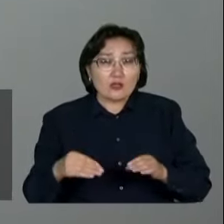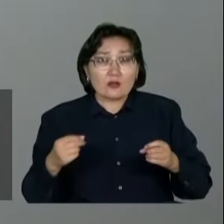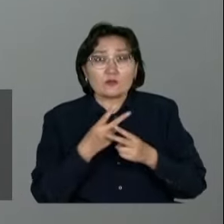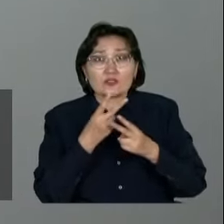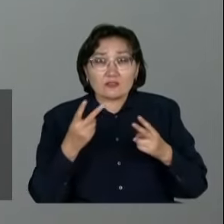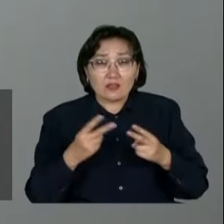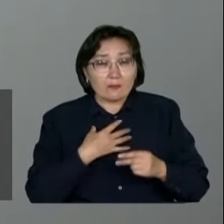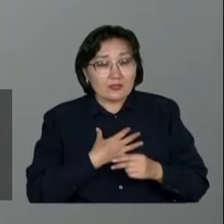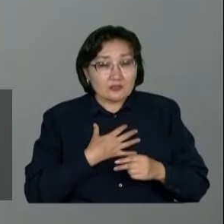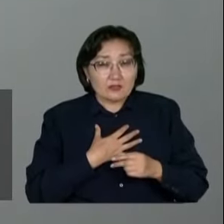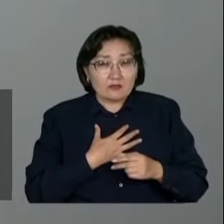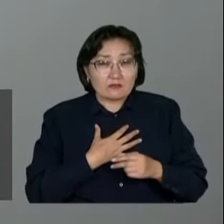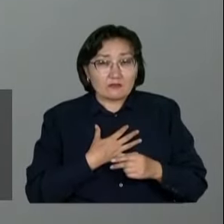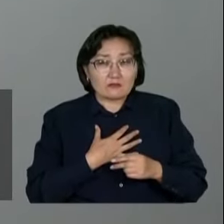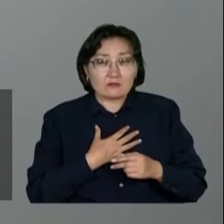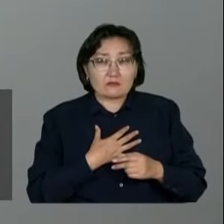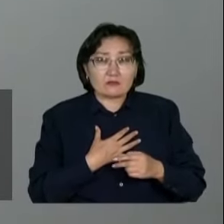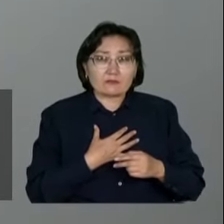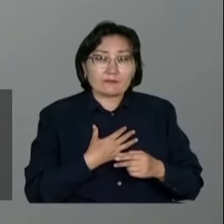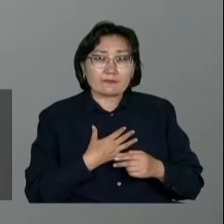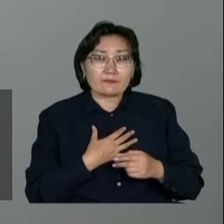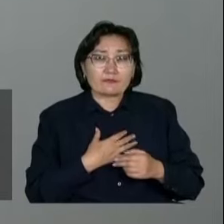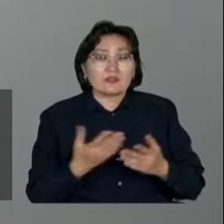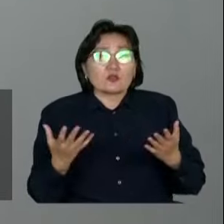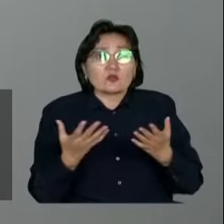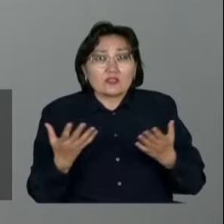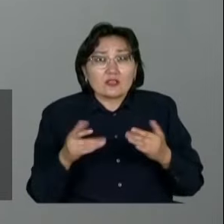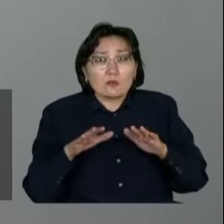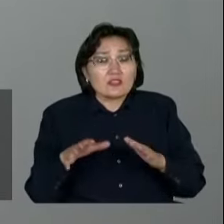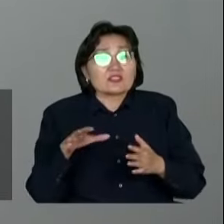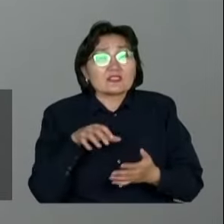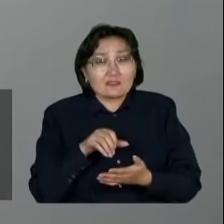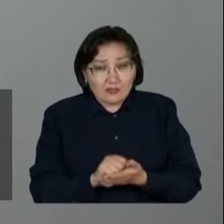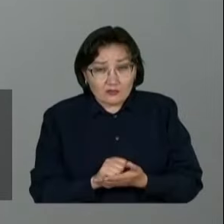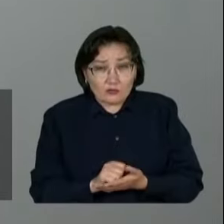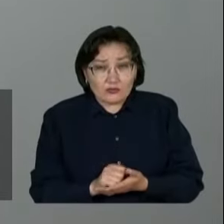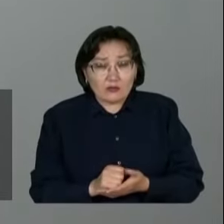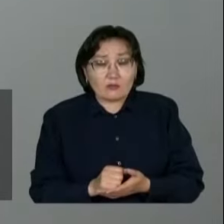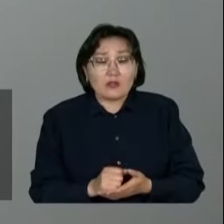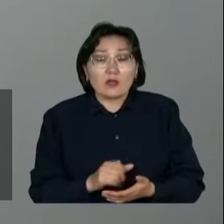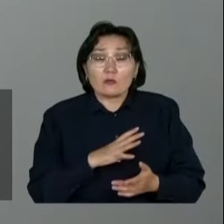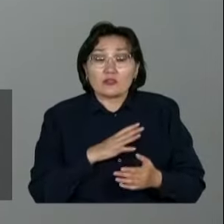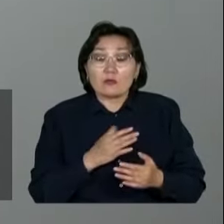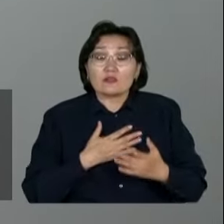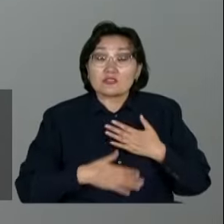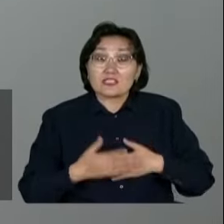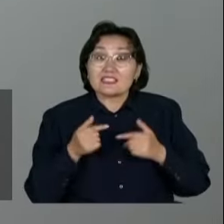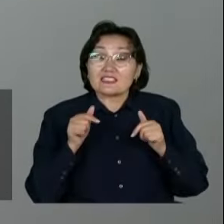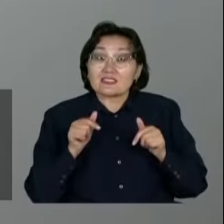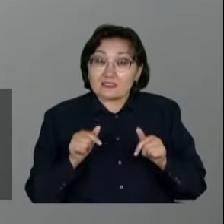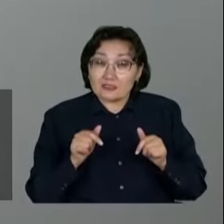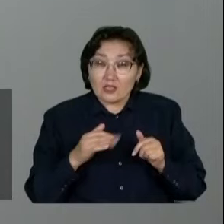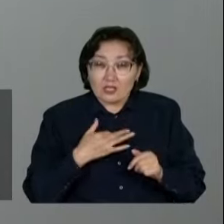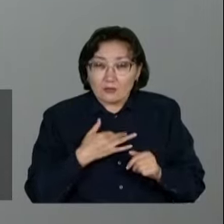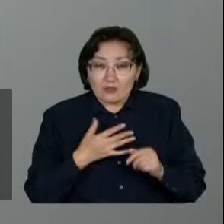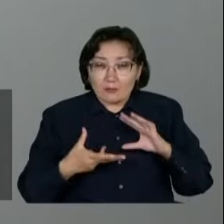смотрела, переживала, думаю, хоть какое-нибудь место взял бы, думаю, и была бы радость у меня. И здесь